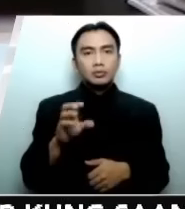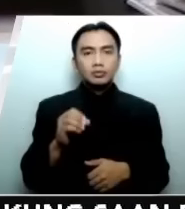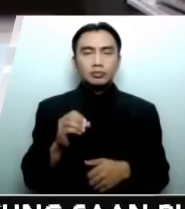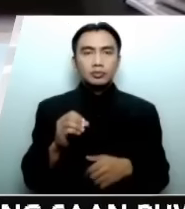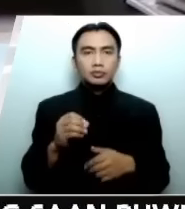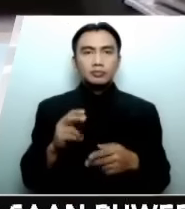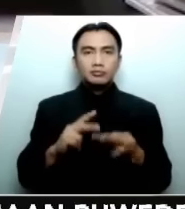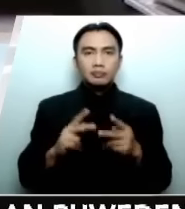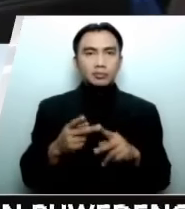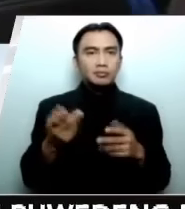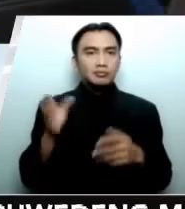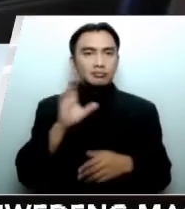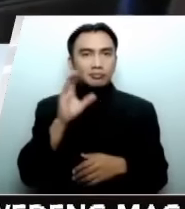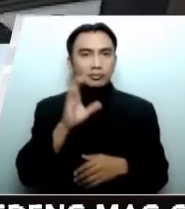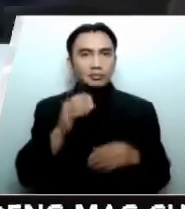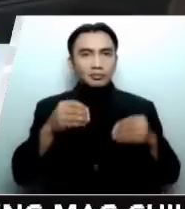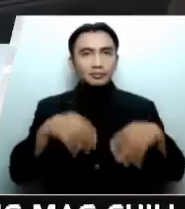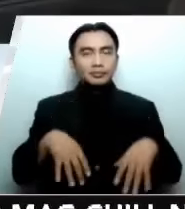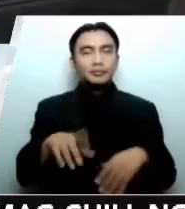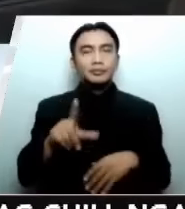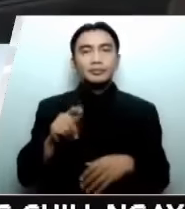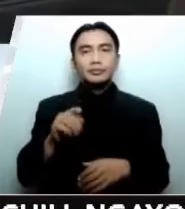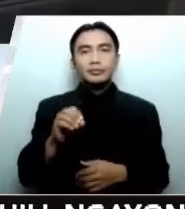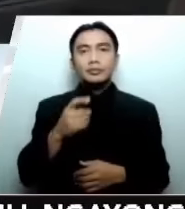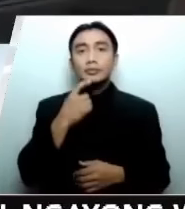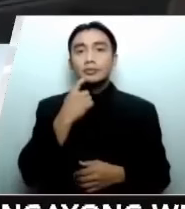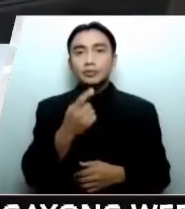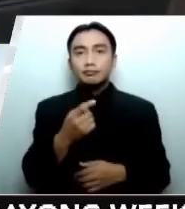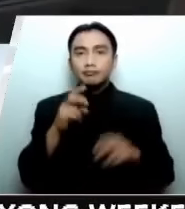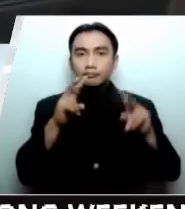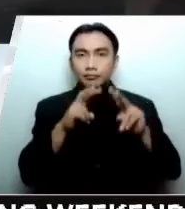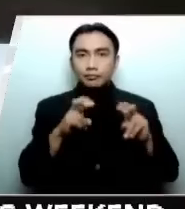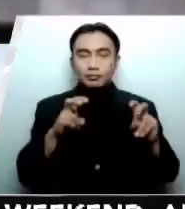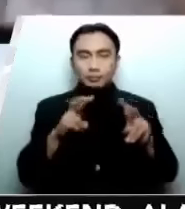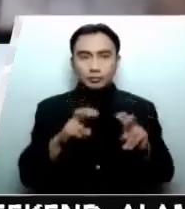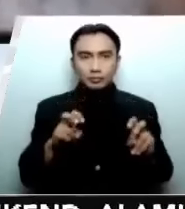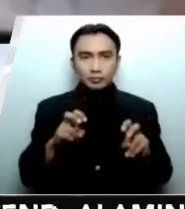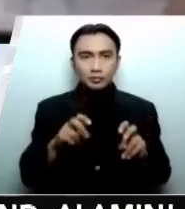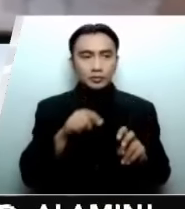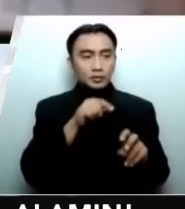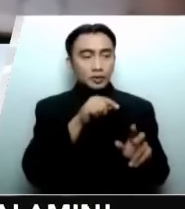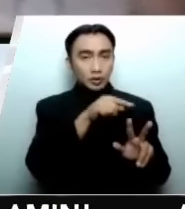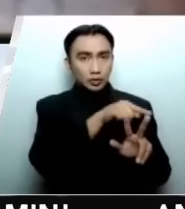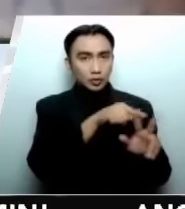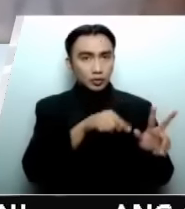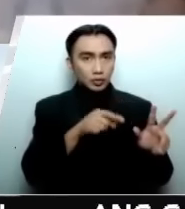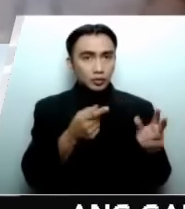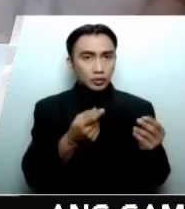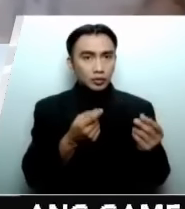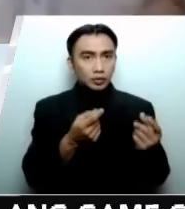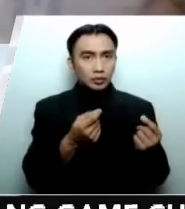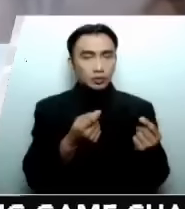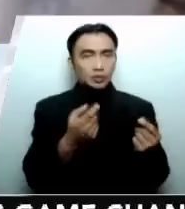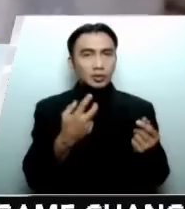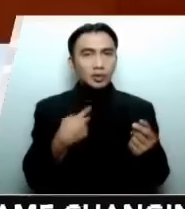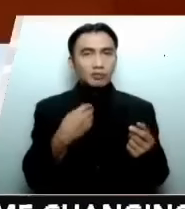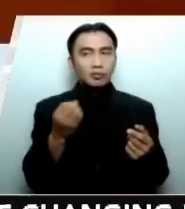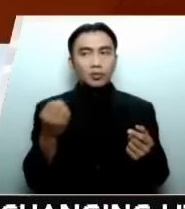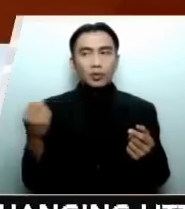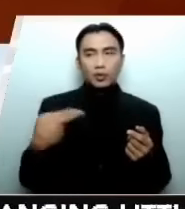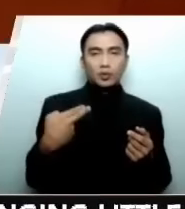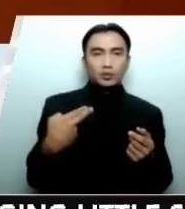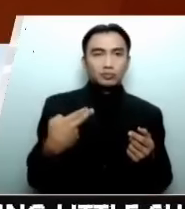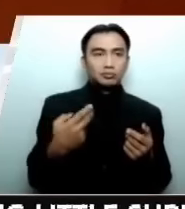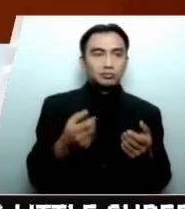ng LTO. Batay sa imbestigasyon, ginagawa ng mga suspect ang mga made-to-order na plaka sa loob mismo ng